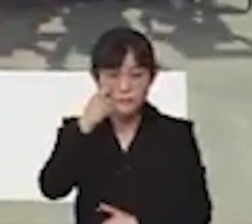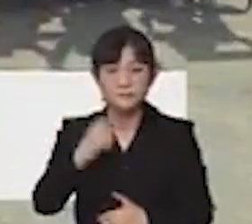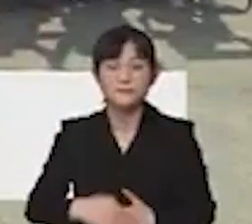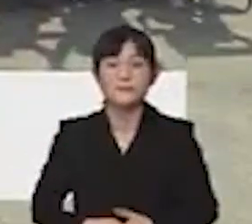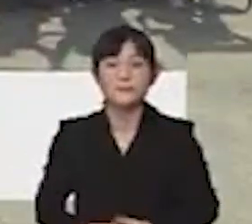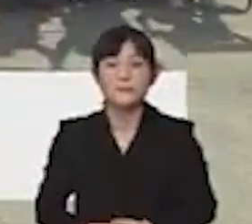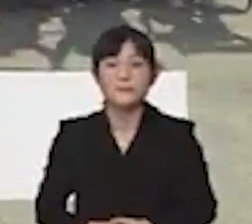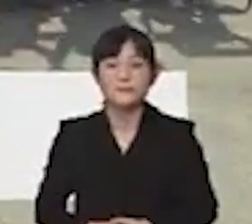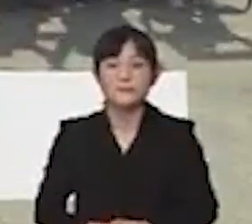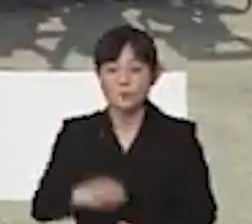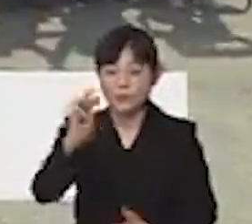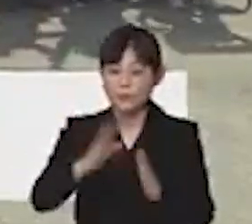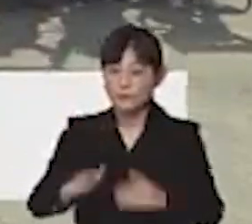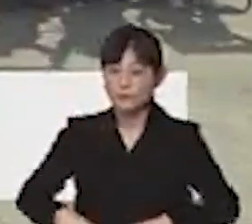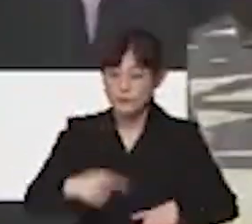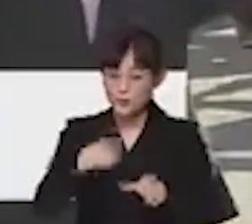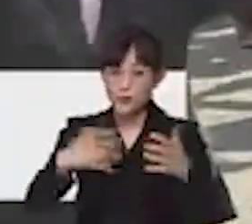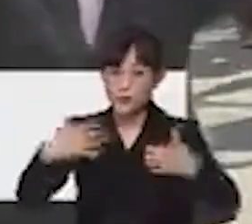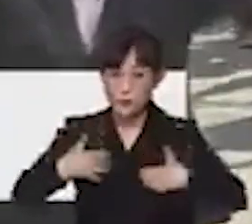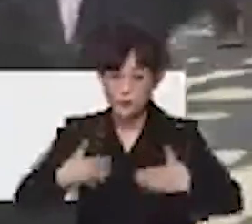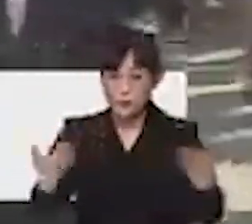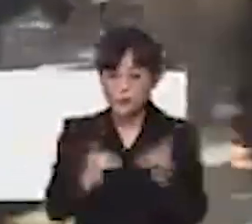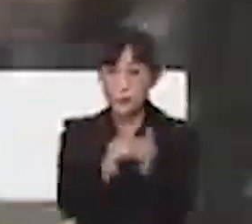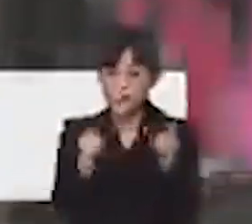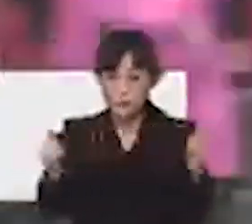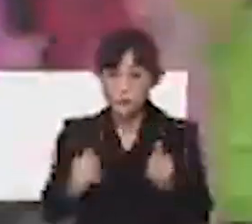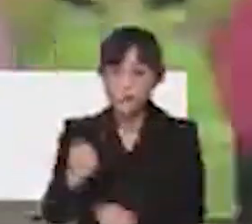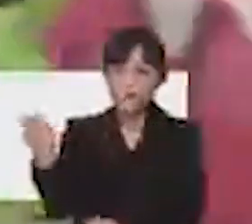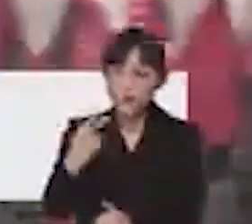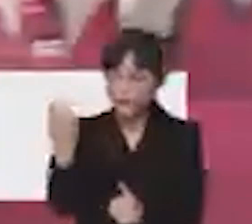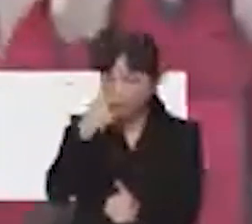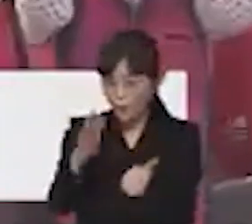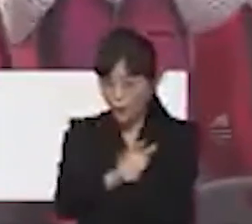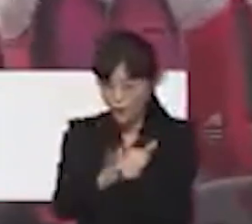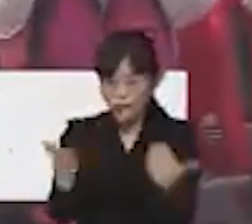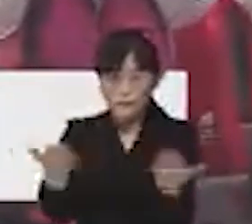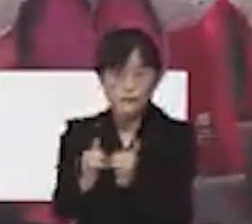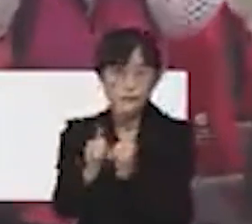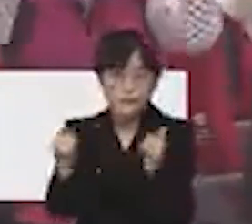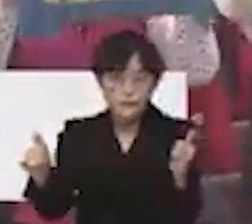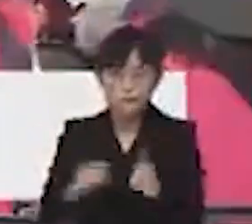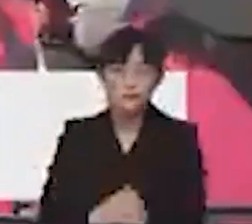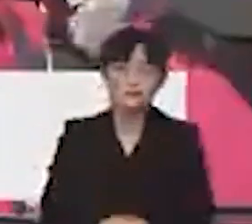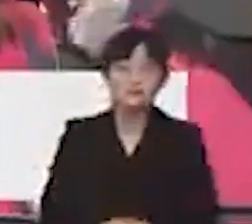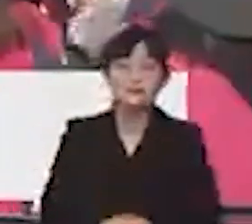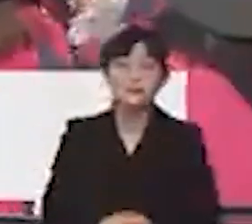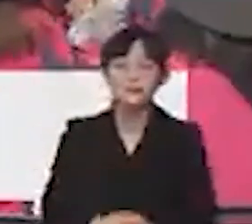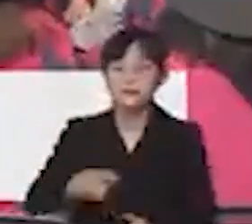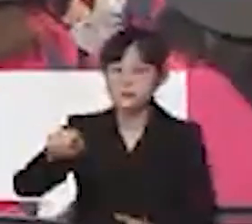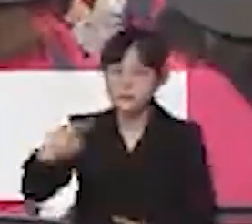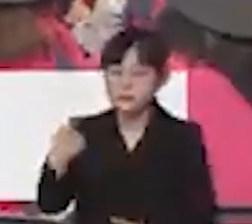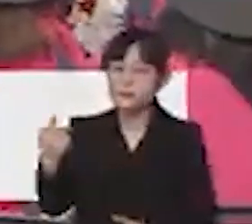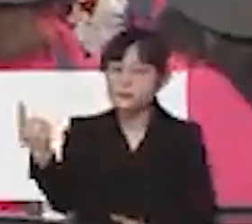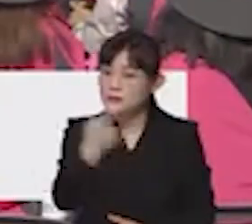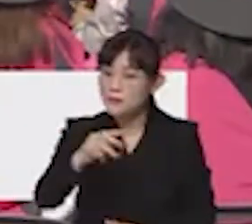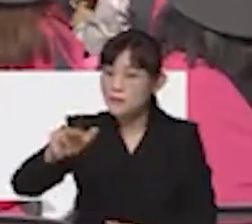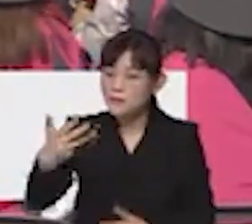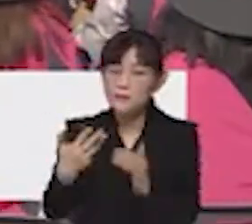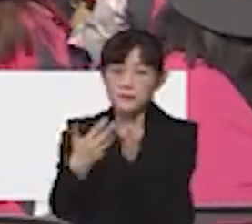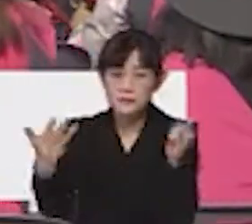빚어졌습니다. 광주 전남 교육청 소속 급식실 노동자와 돌봄 종사자 등 학교 비정규직 노동자 1,800여